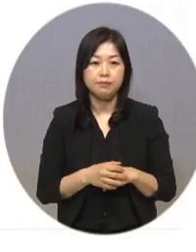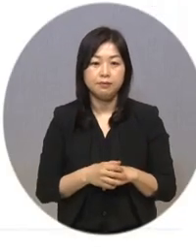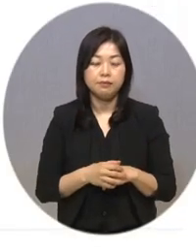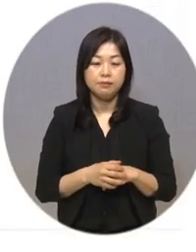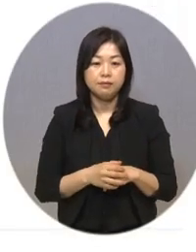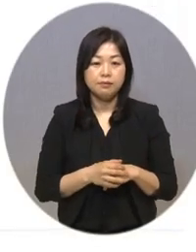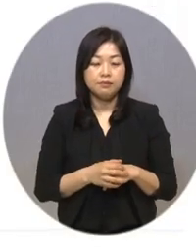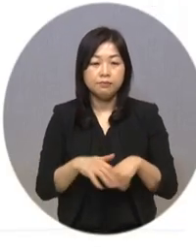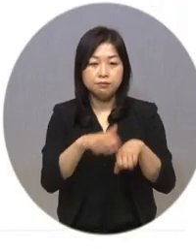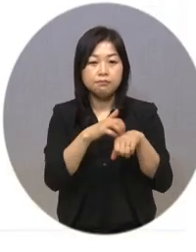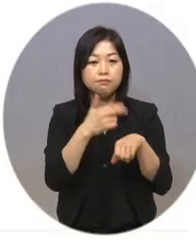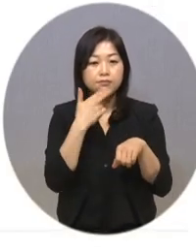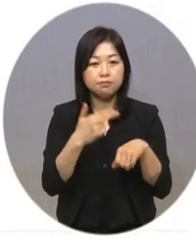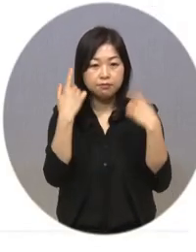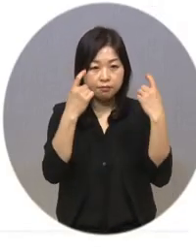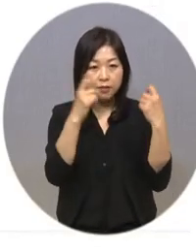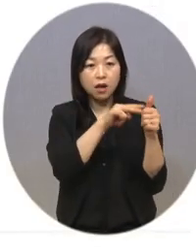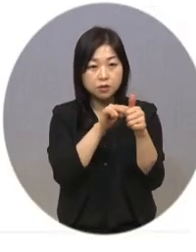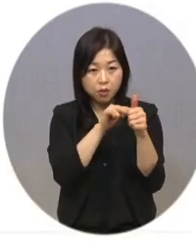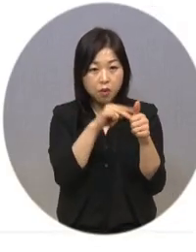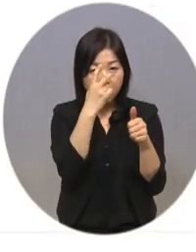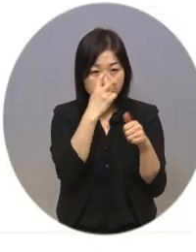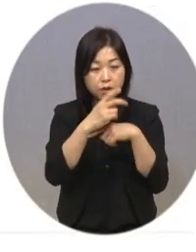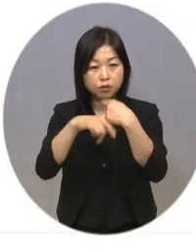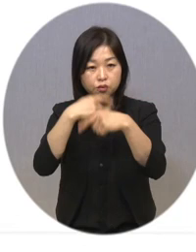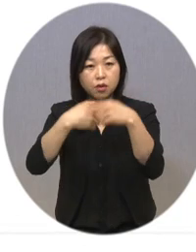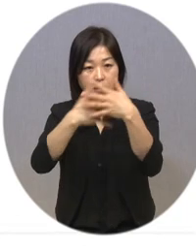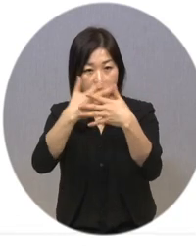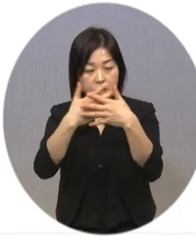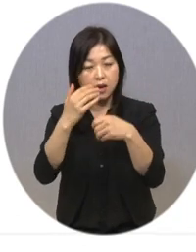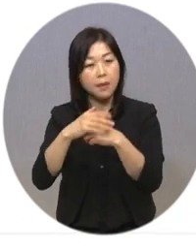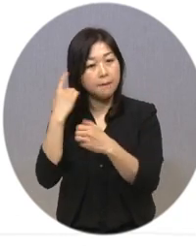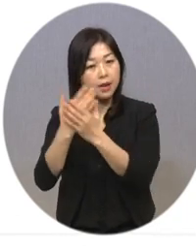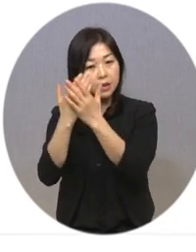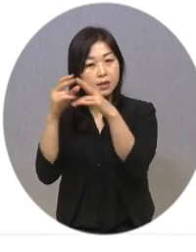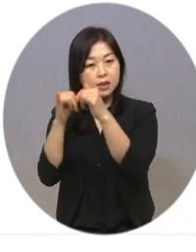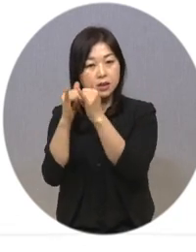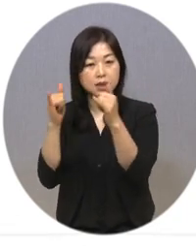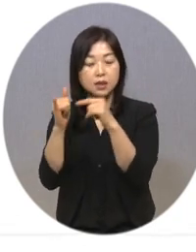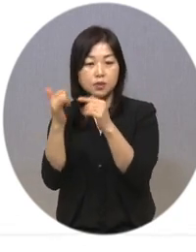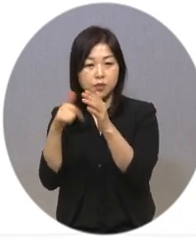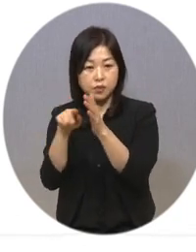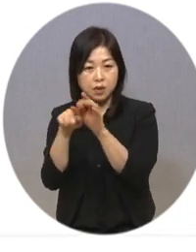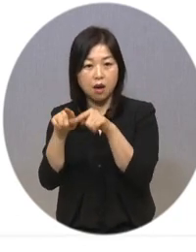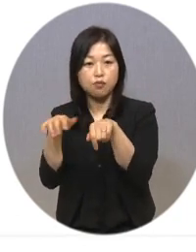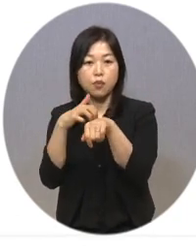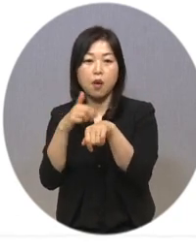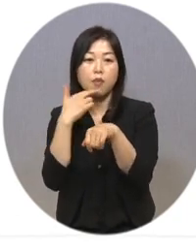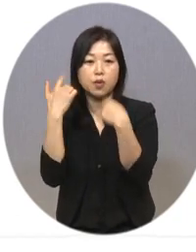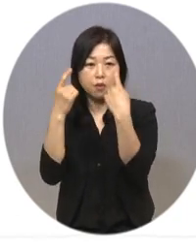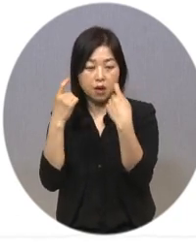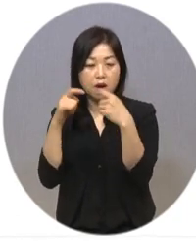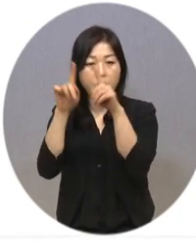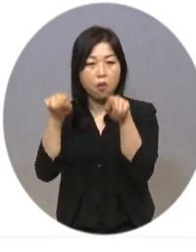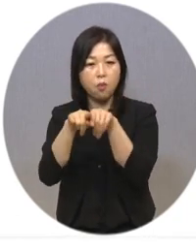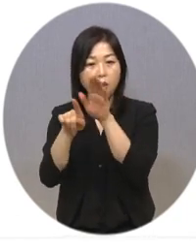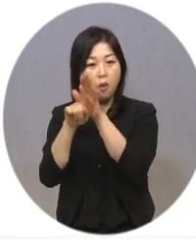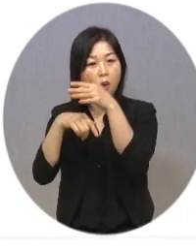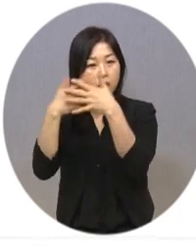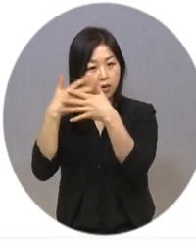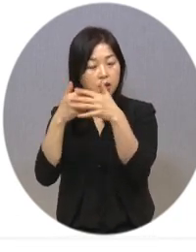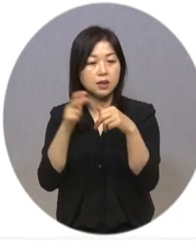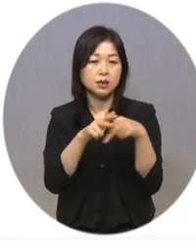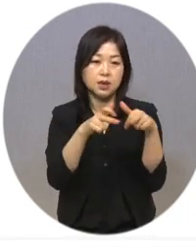무장애 관광정보 검색 기능과 수어 영상, 발달장애인을 위한 무장애 관광지 홍보 영상과 같은